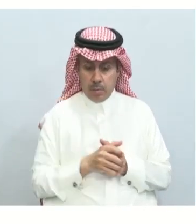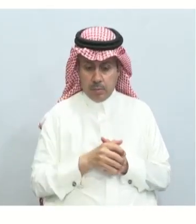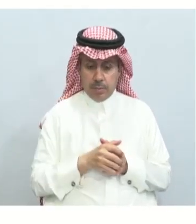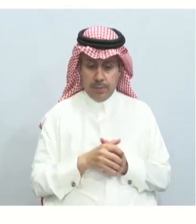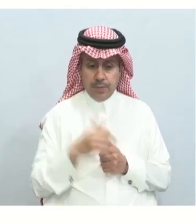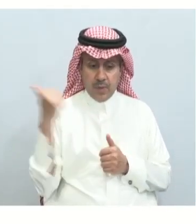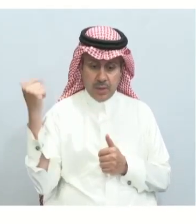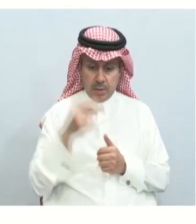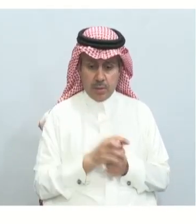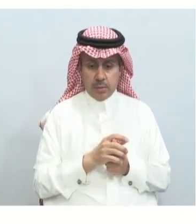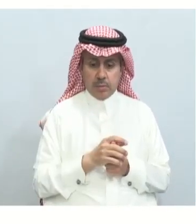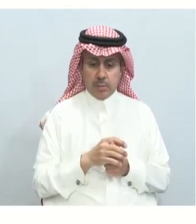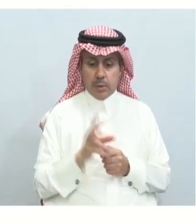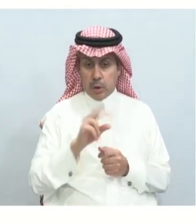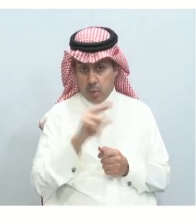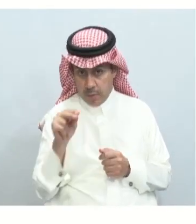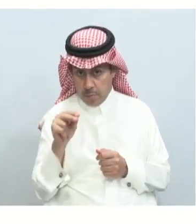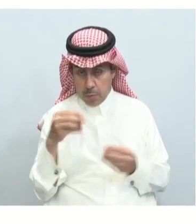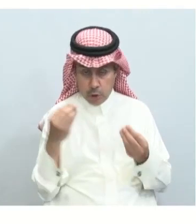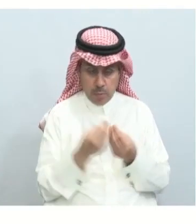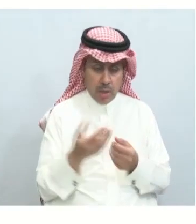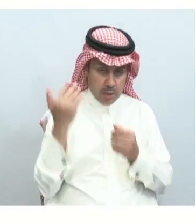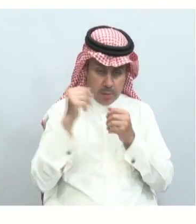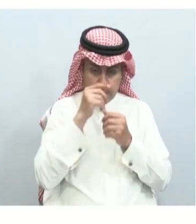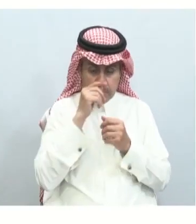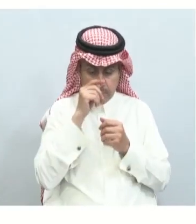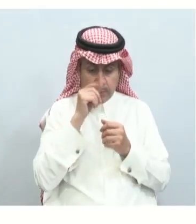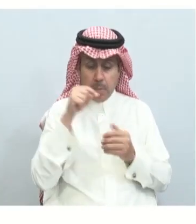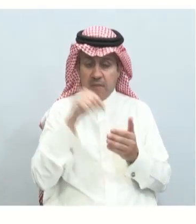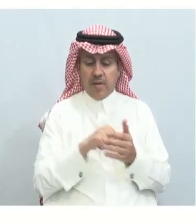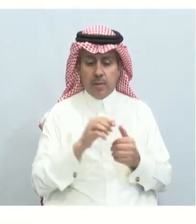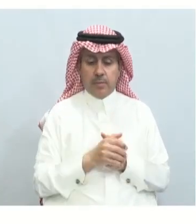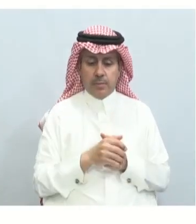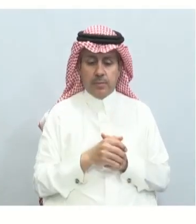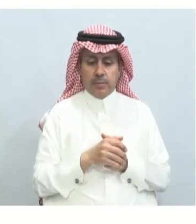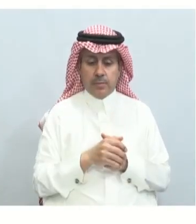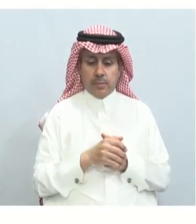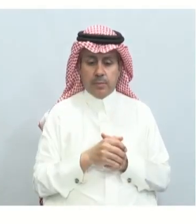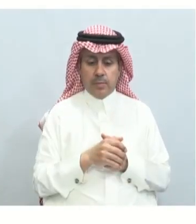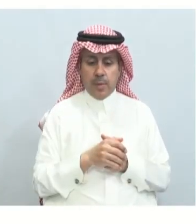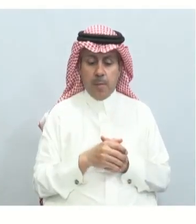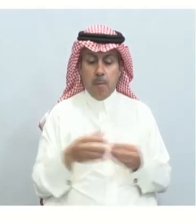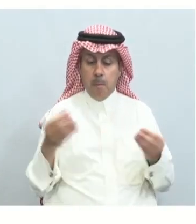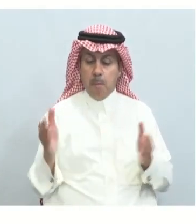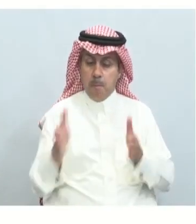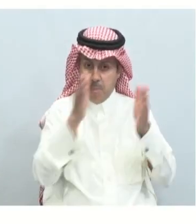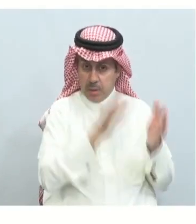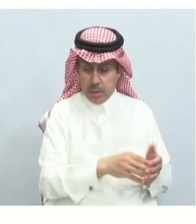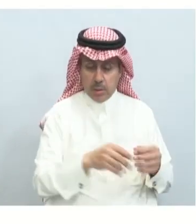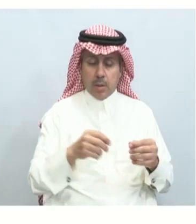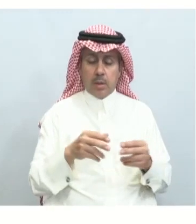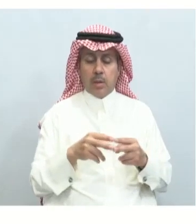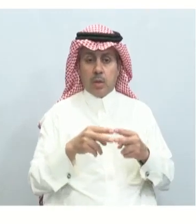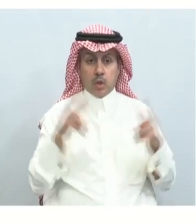16 وهو يتوافق مع قرار المجمع السابق وتضمن ما يلي بعد استعراض